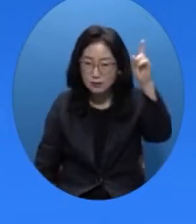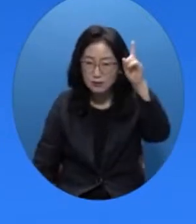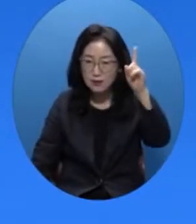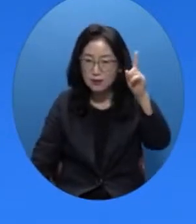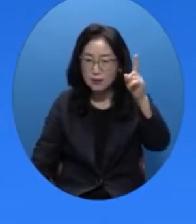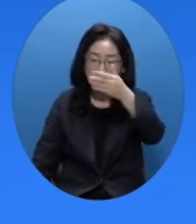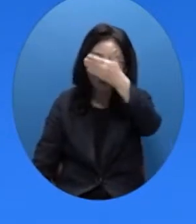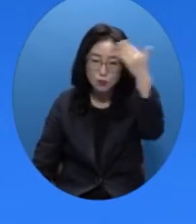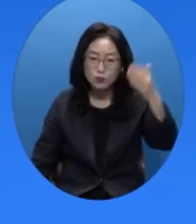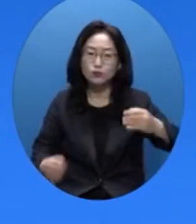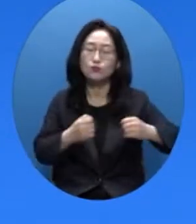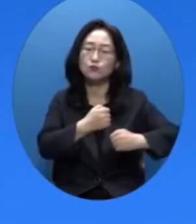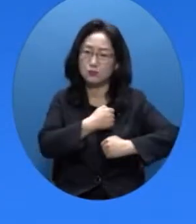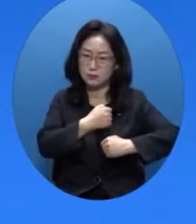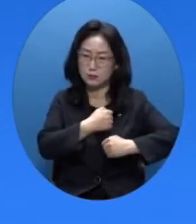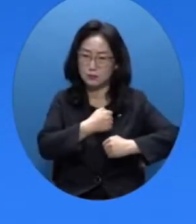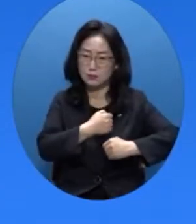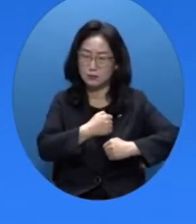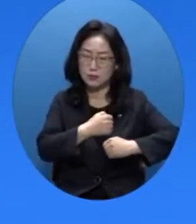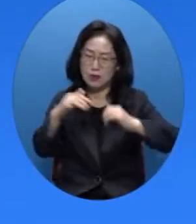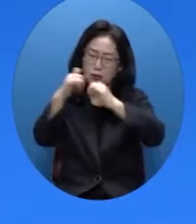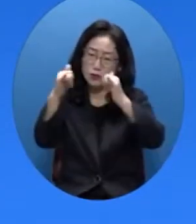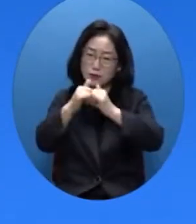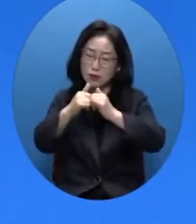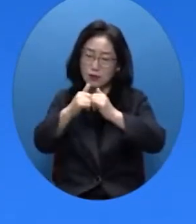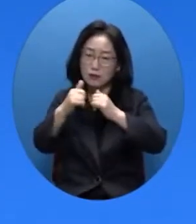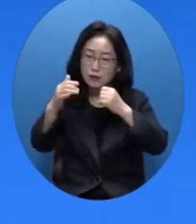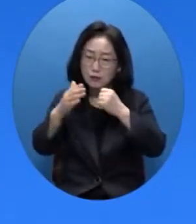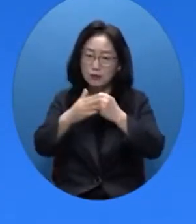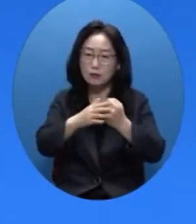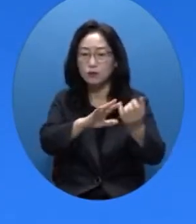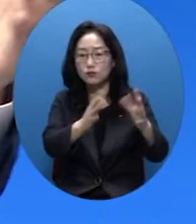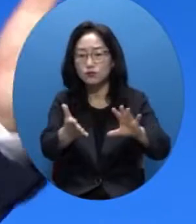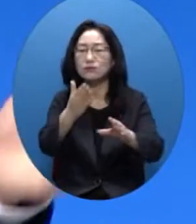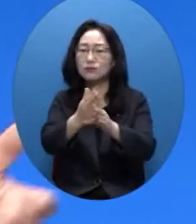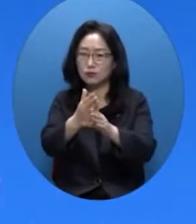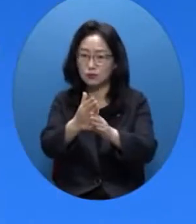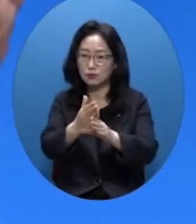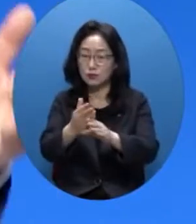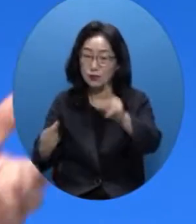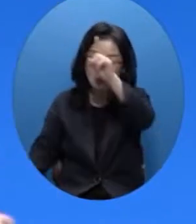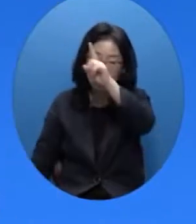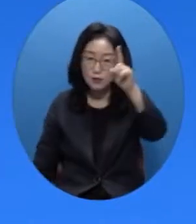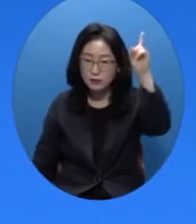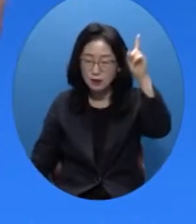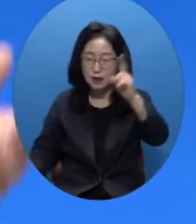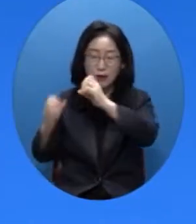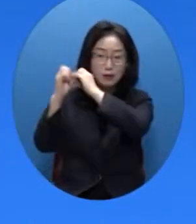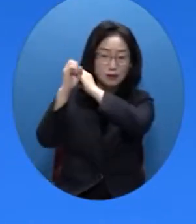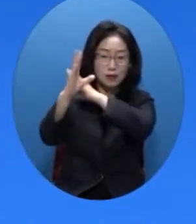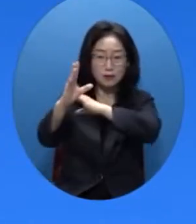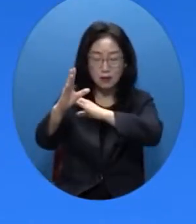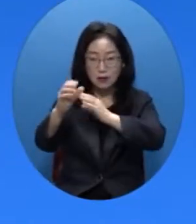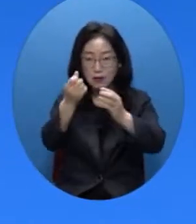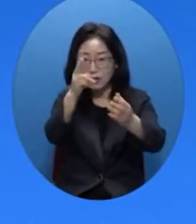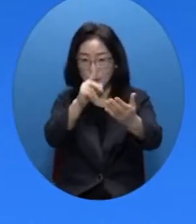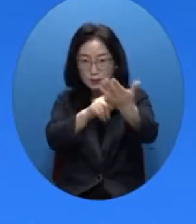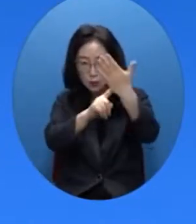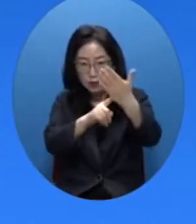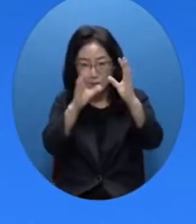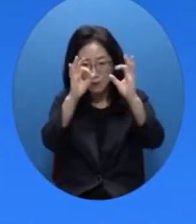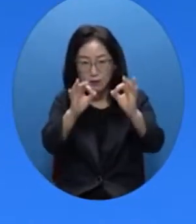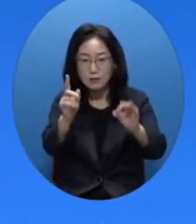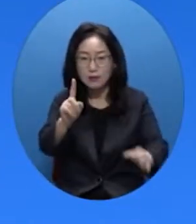엄청나게 그 전향 더 많이 죽었습니다 롤 의자에서 장시간 안 보니까 젊은